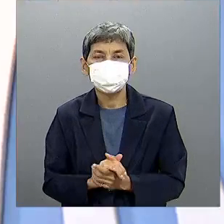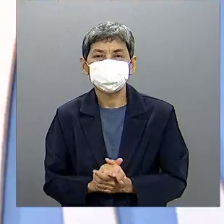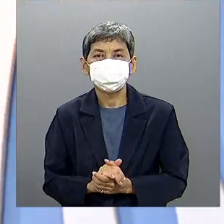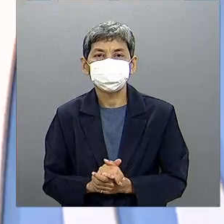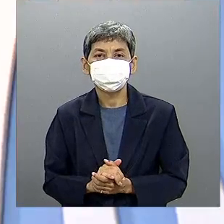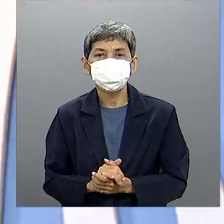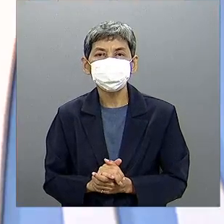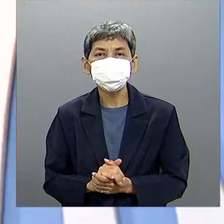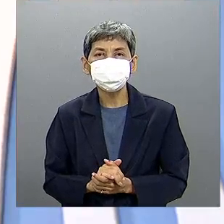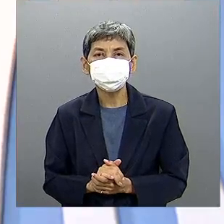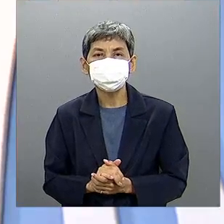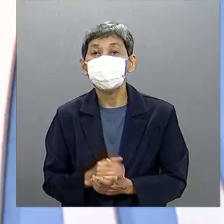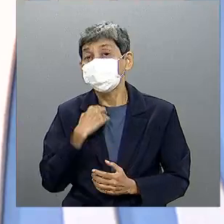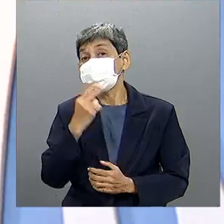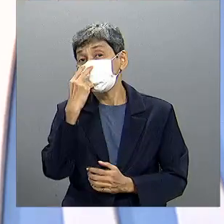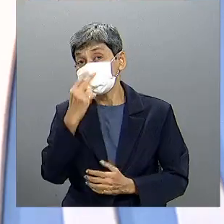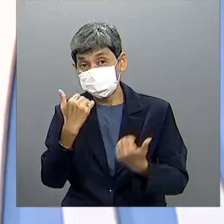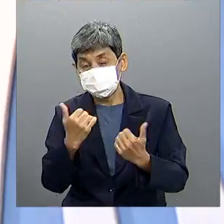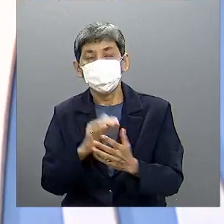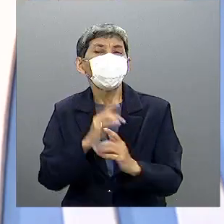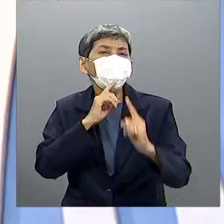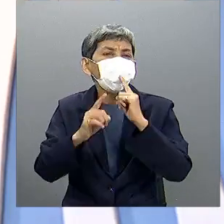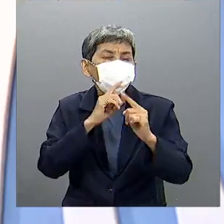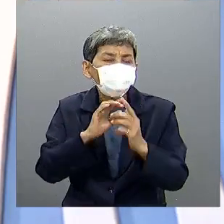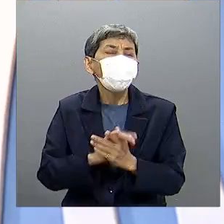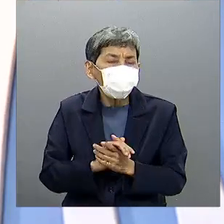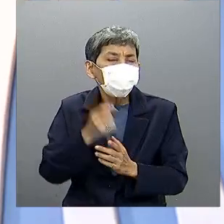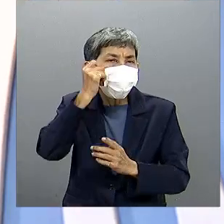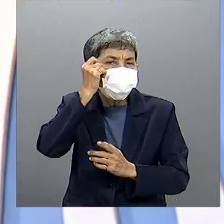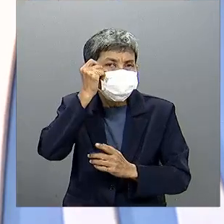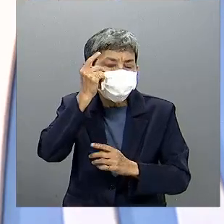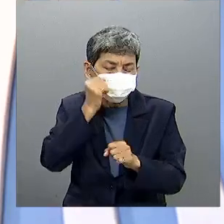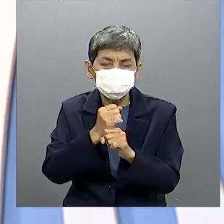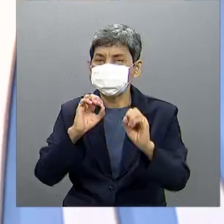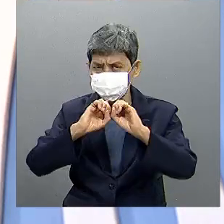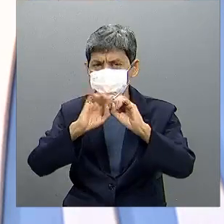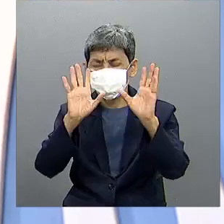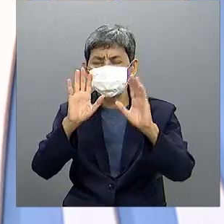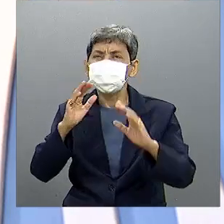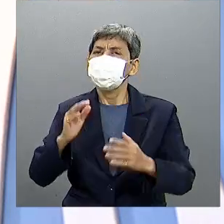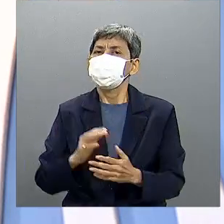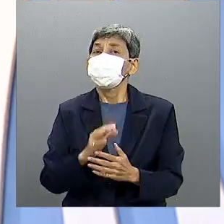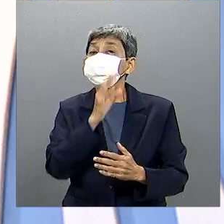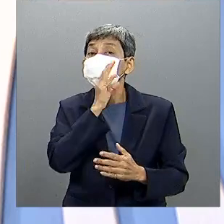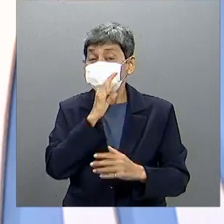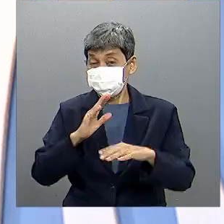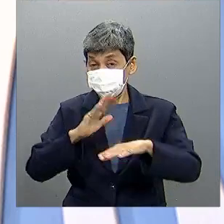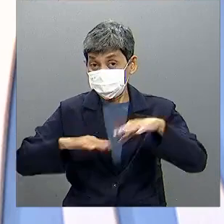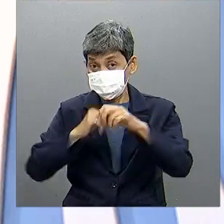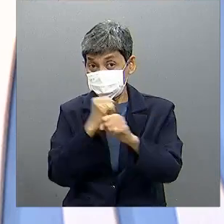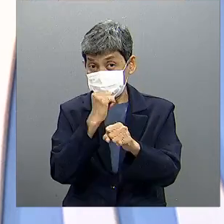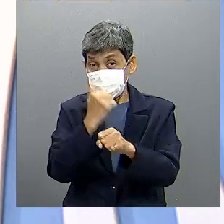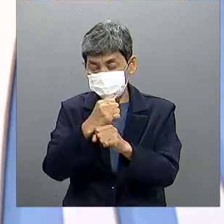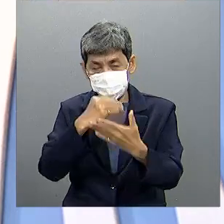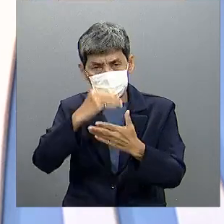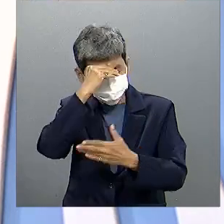นี่แหละค่ะคุณผู้ชมคะพอพูดคุยกับคุณปูเองเราได้เห็นภาพที่ชัดเจนมากยิ่งขึ้นนะคะว่าทักษะเป็นสิ่งที่เรียนรู้ได้